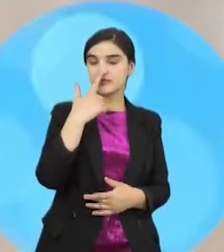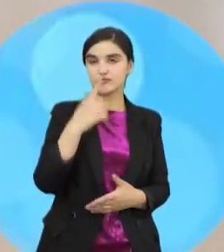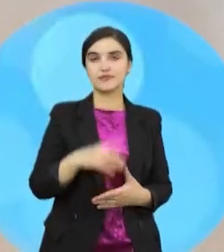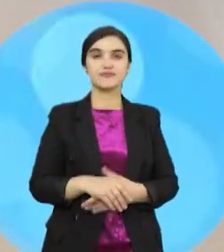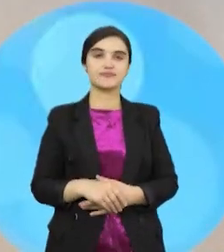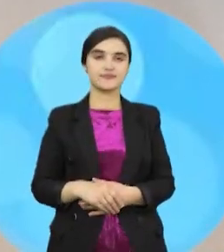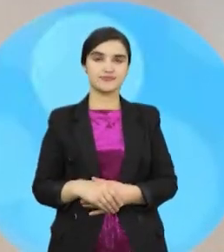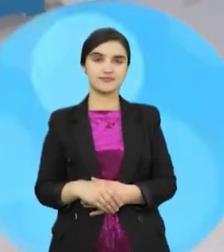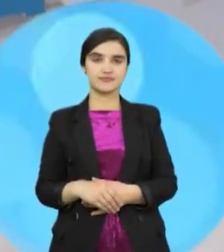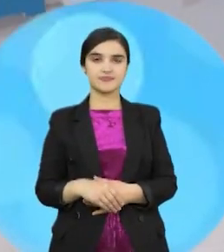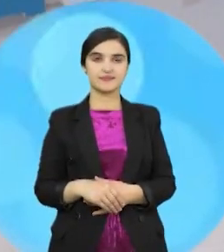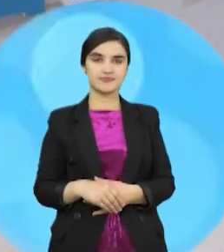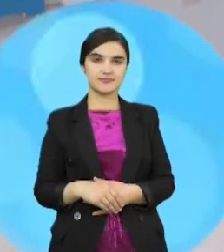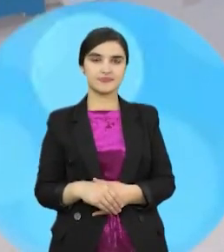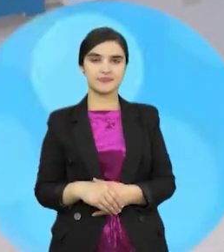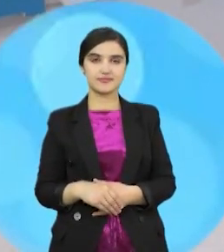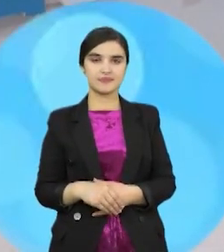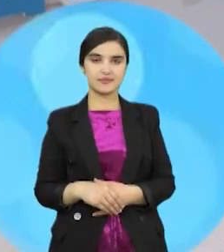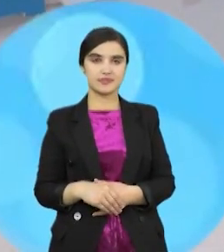نزدیک میکنیم